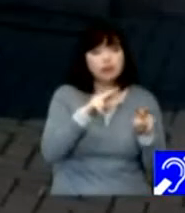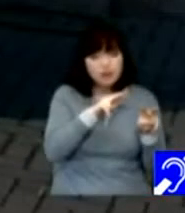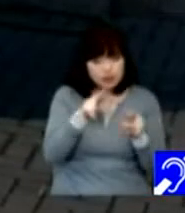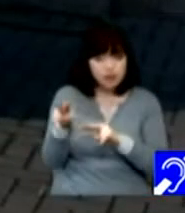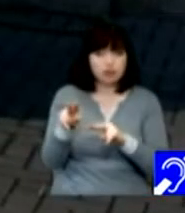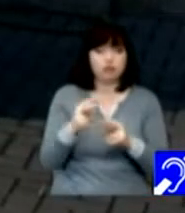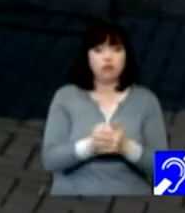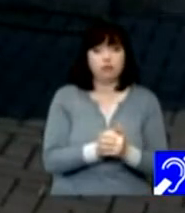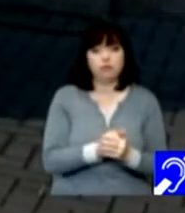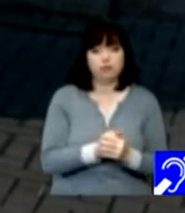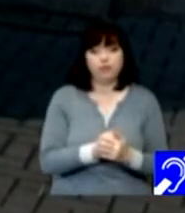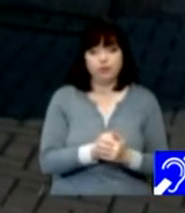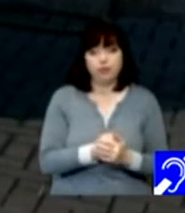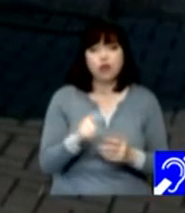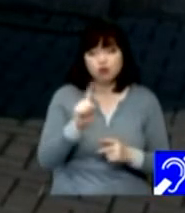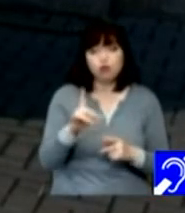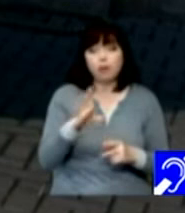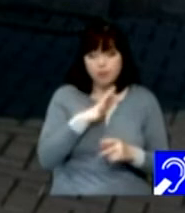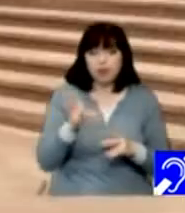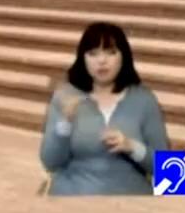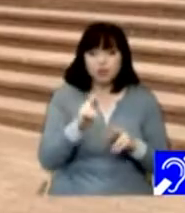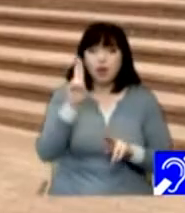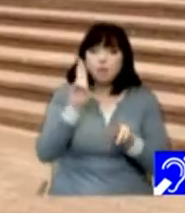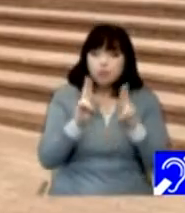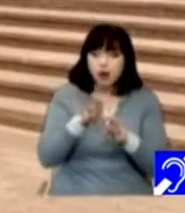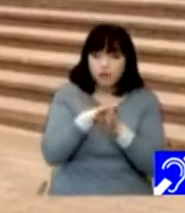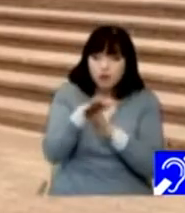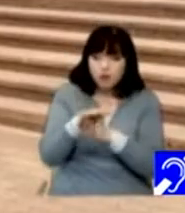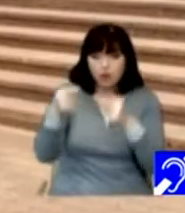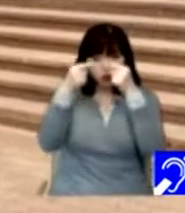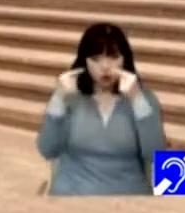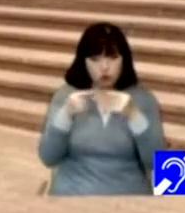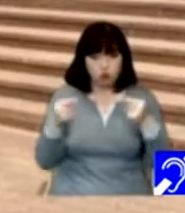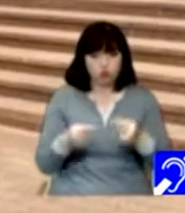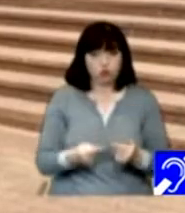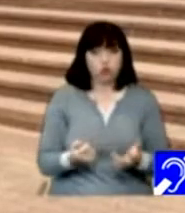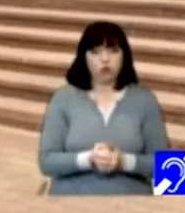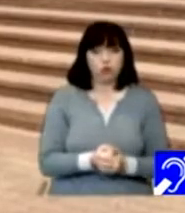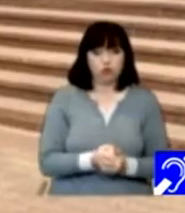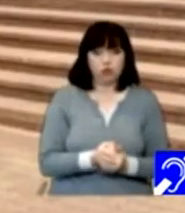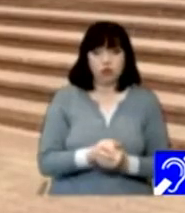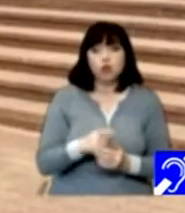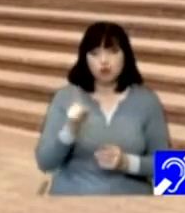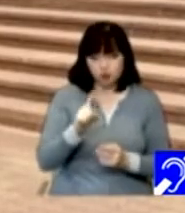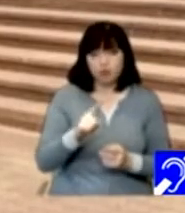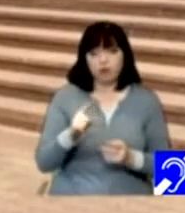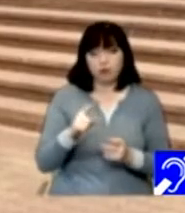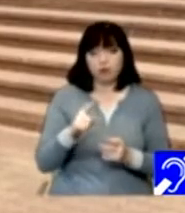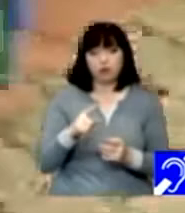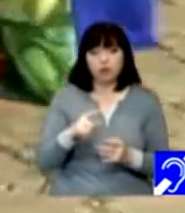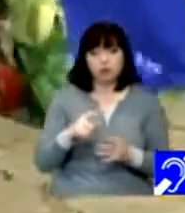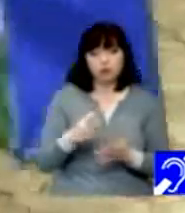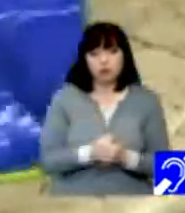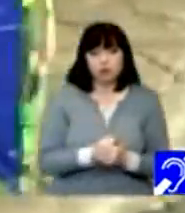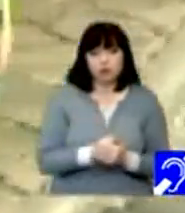vedem să ne asigurăm că se respectă. Ceea ce trebuie să facem noi ca autorități este să stimulăm, să încurajăm creșterea